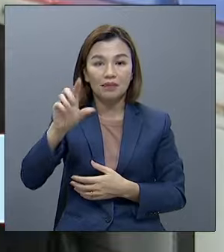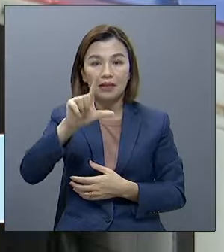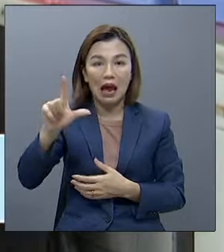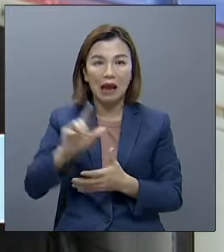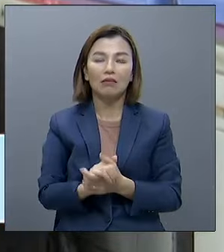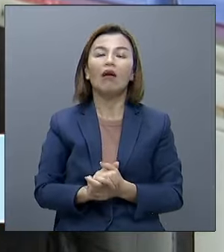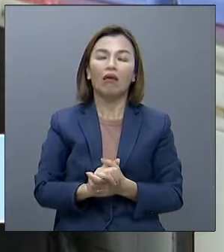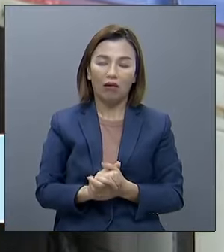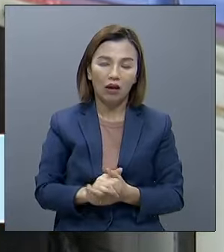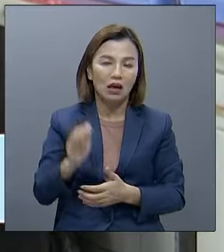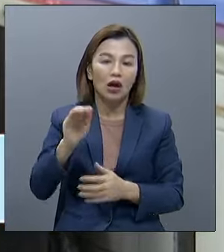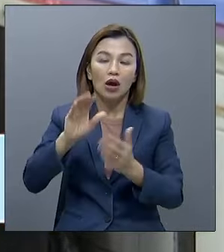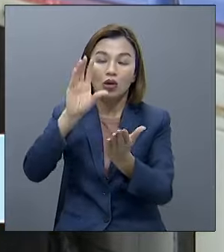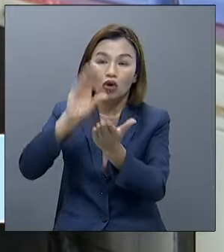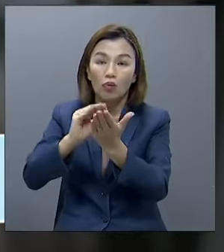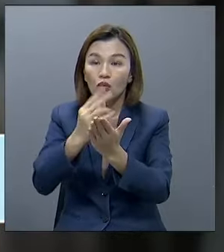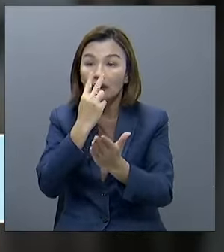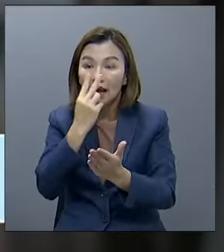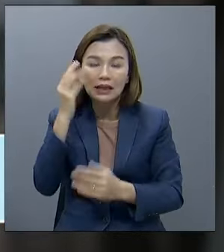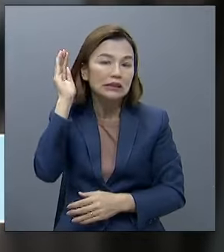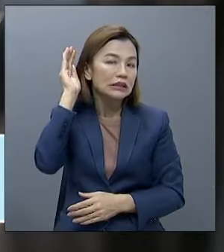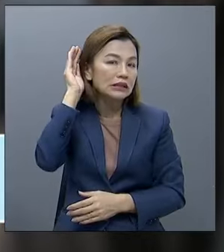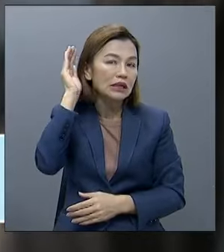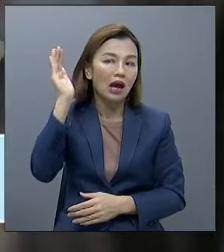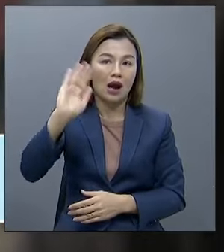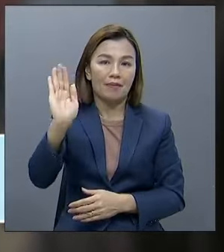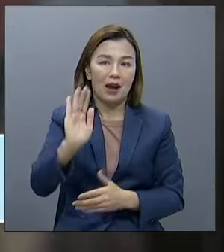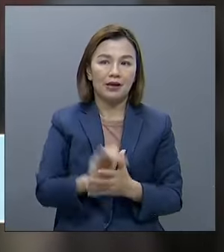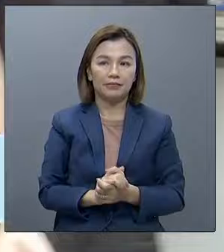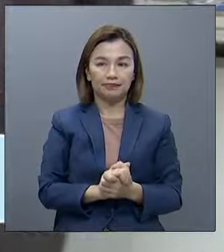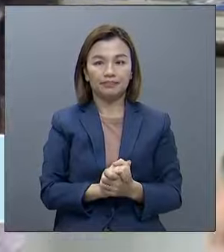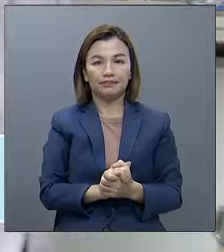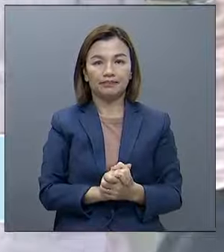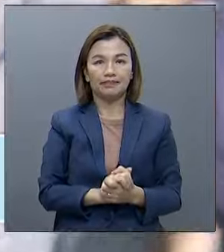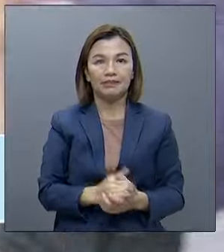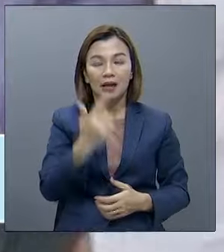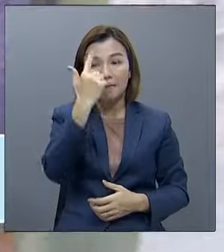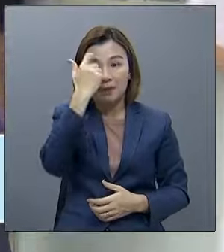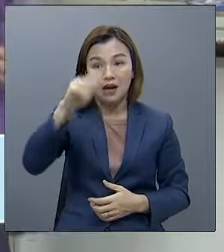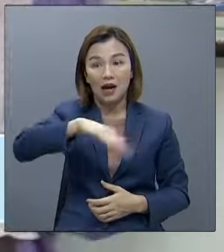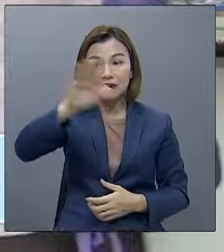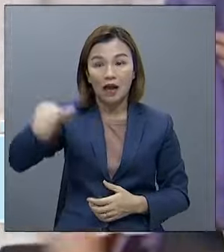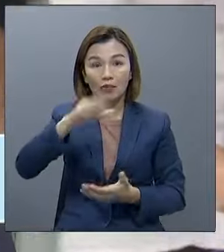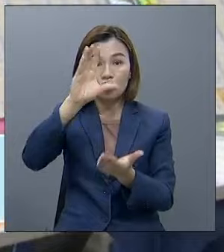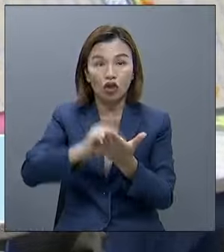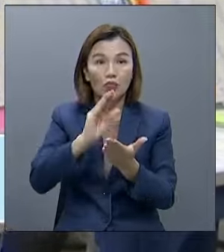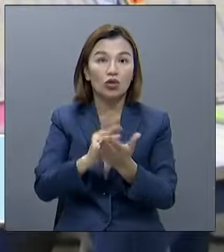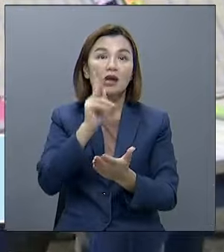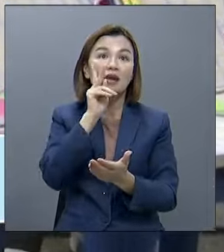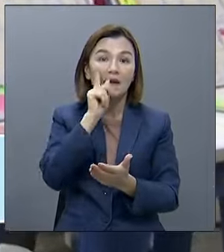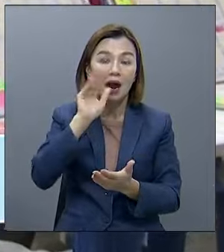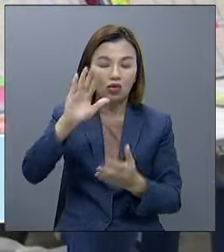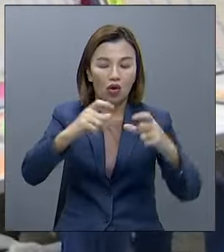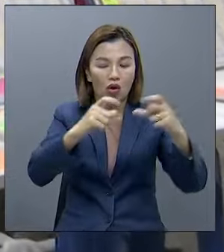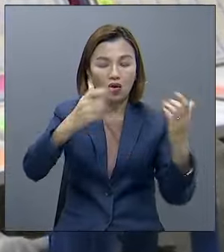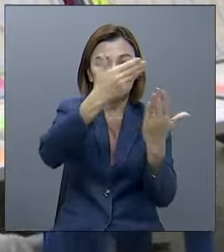เชื้อข้อมูลดังกล่าวและขอความร่วมมือไม่ส่งไม่แชร์ข้อมูลนี้ผ่านสื่อสังคมออนไลน์นะครับเพื่อให้ประชาชนได้รับข้อมูลข่าวสารจากสำนักงานสลาก